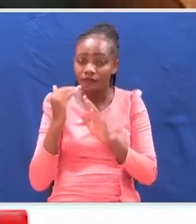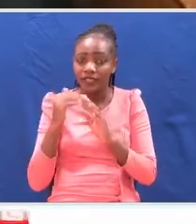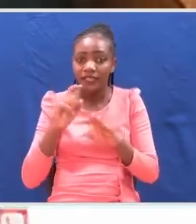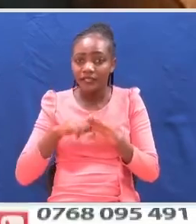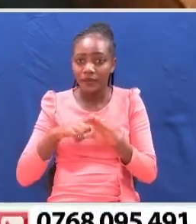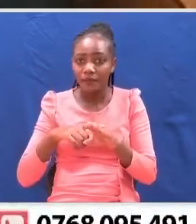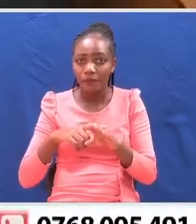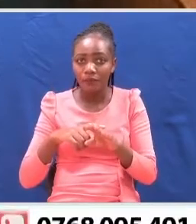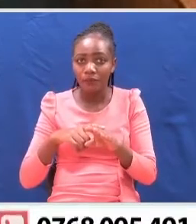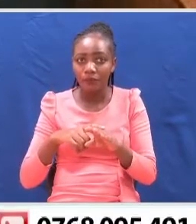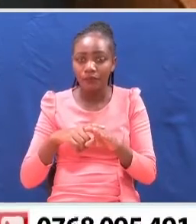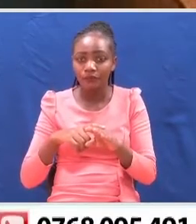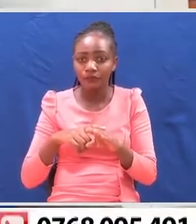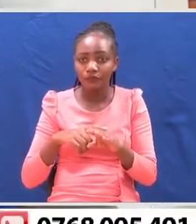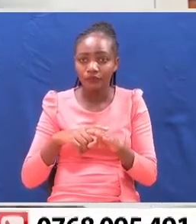kienda plenary kama ile ilikuwa